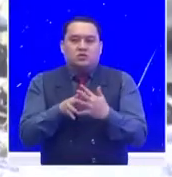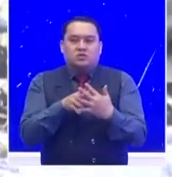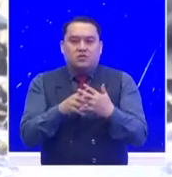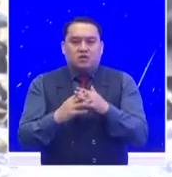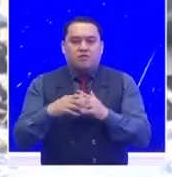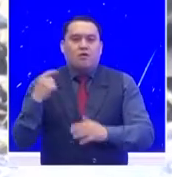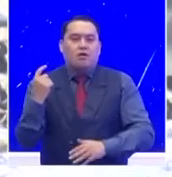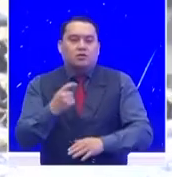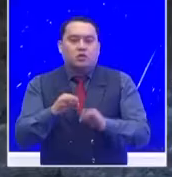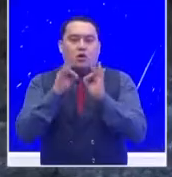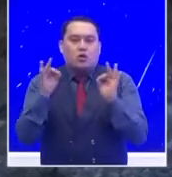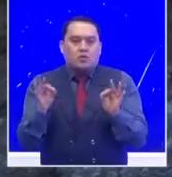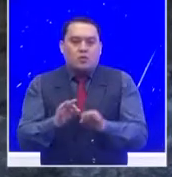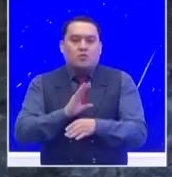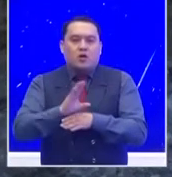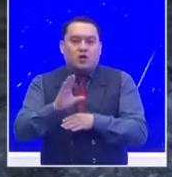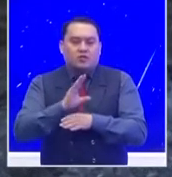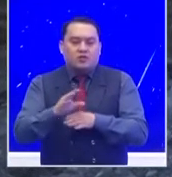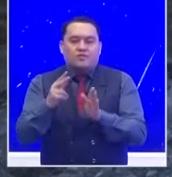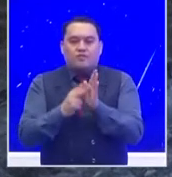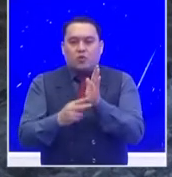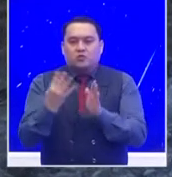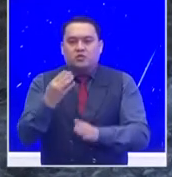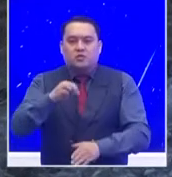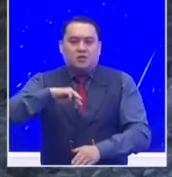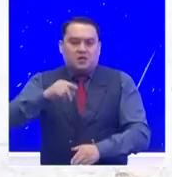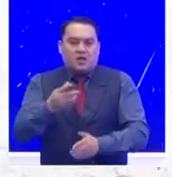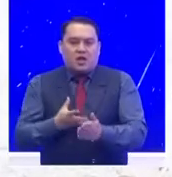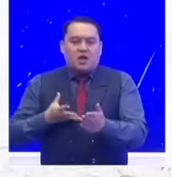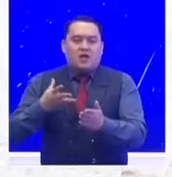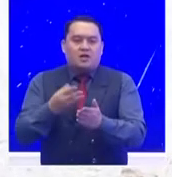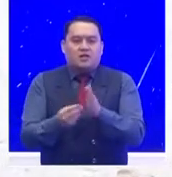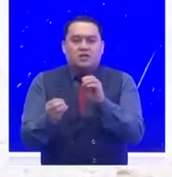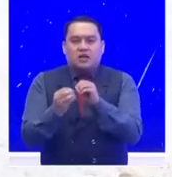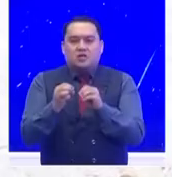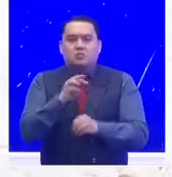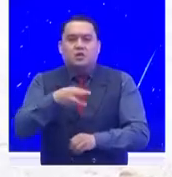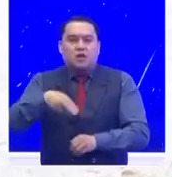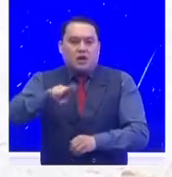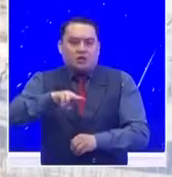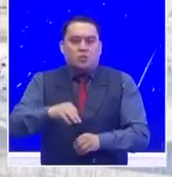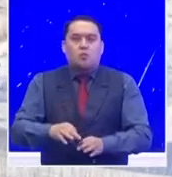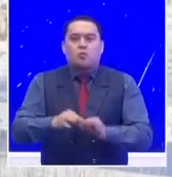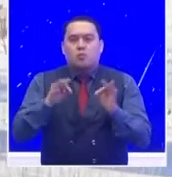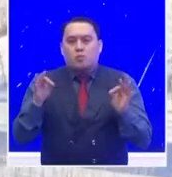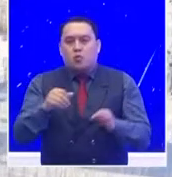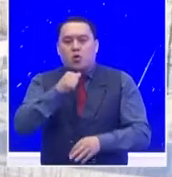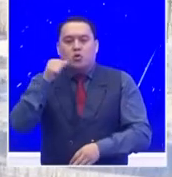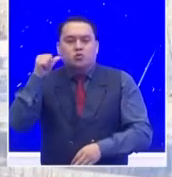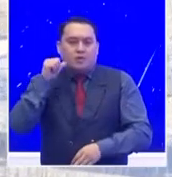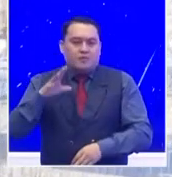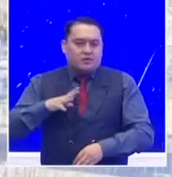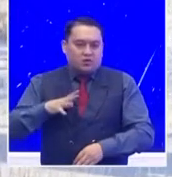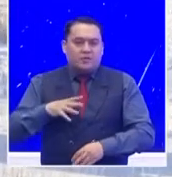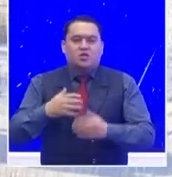хозяйстве. Объем валовой продукции составил 84 миллиарда тенге. Это на 10 миллиардов больше, чем годом ранее. Особый акцент